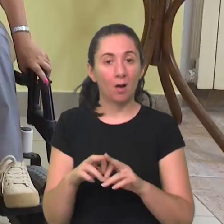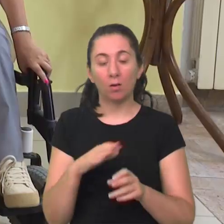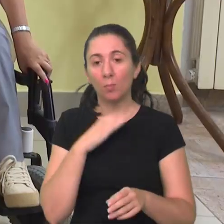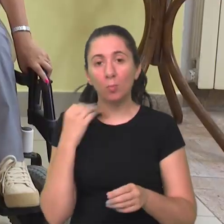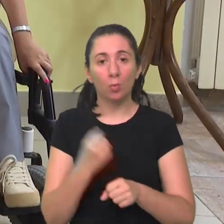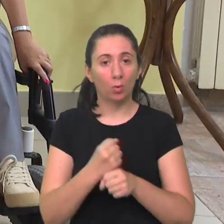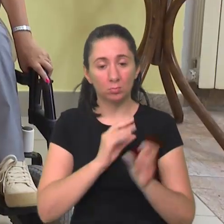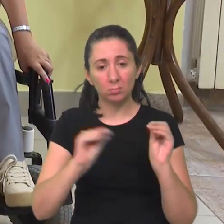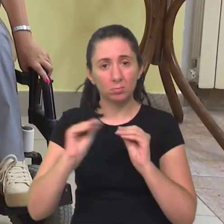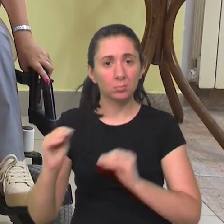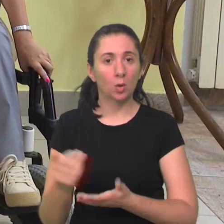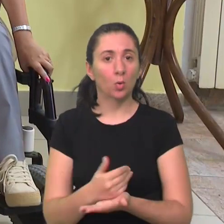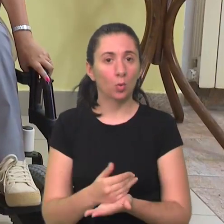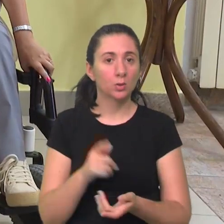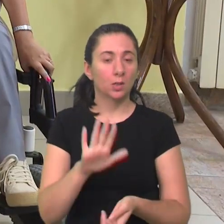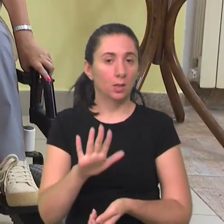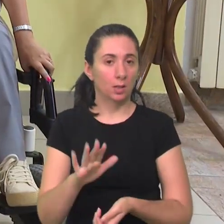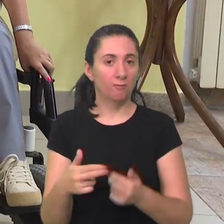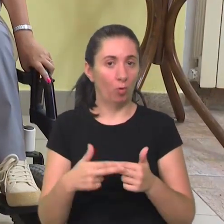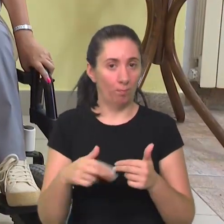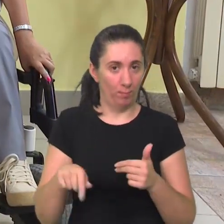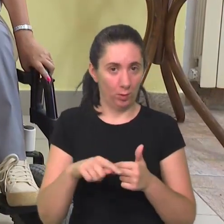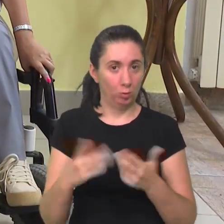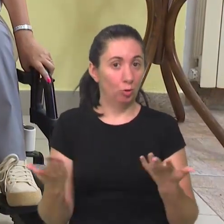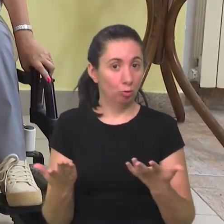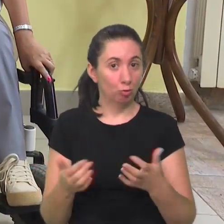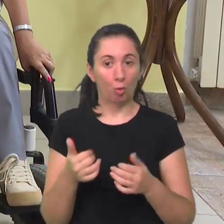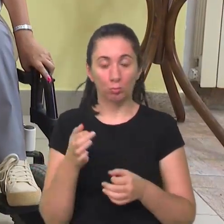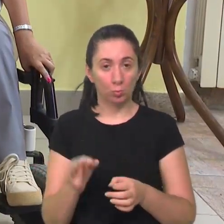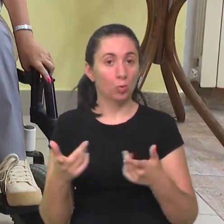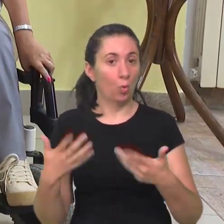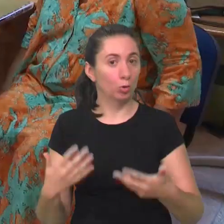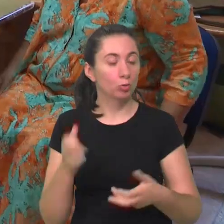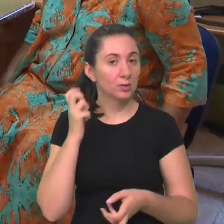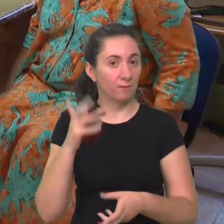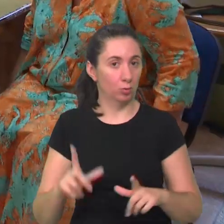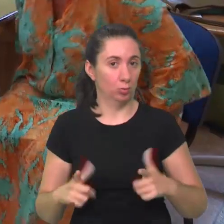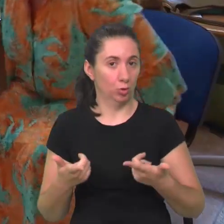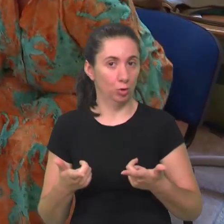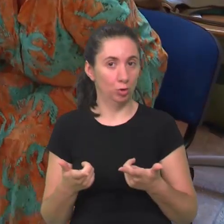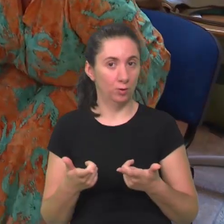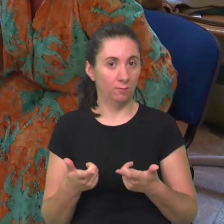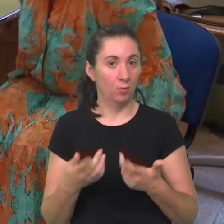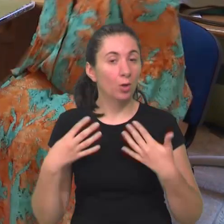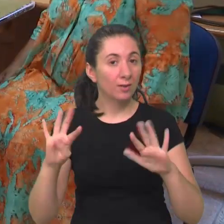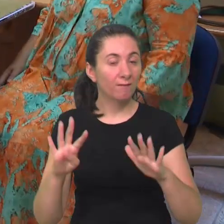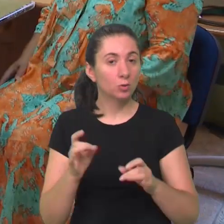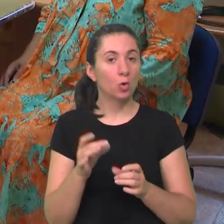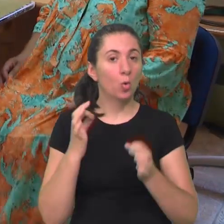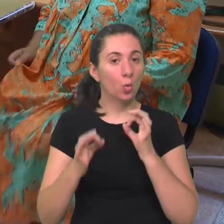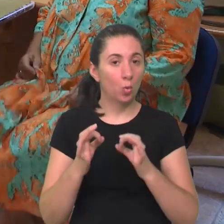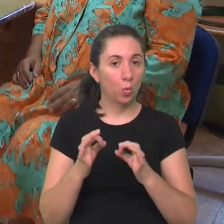neprestano rade na edukaciji korisnika i njihovih bližnjih, što im sigurno olakšava svakodnevni život. Već 19.